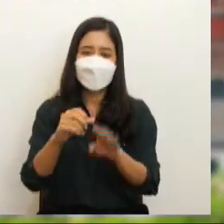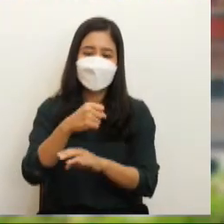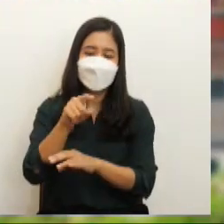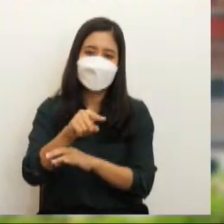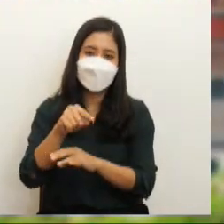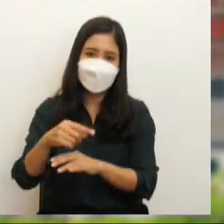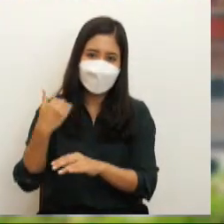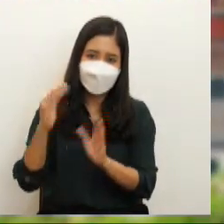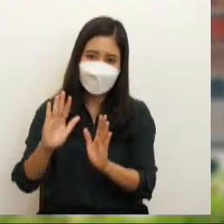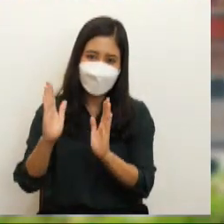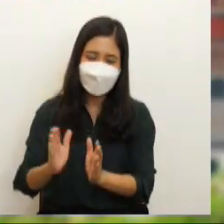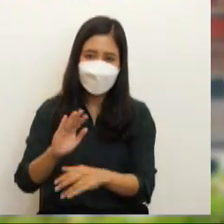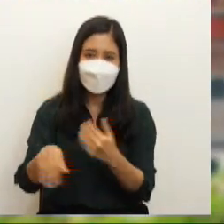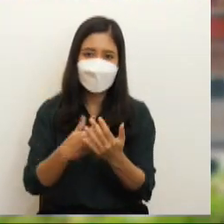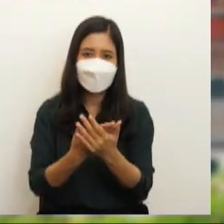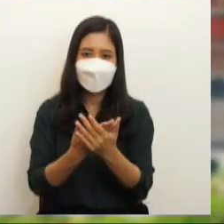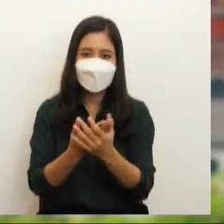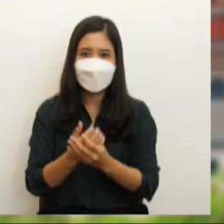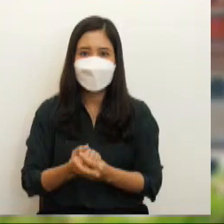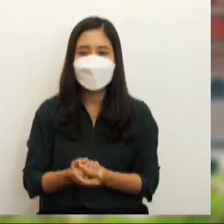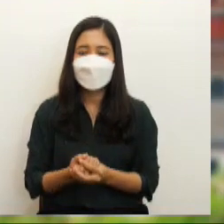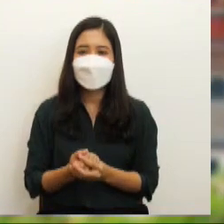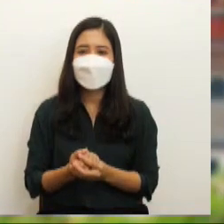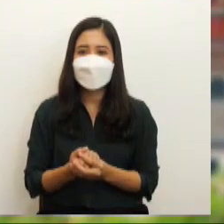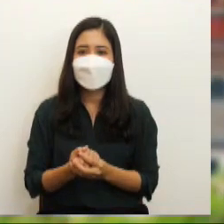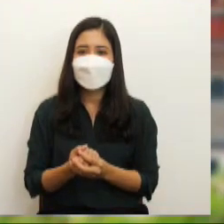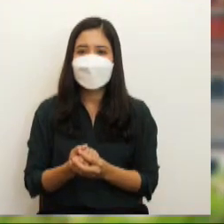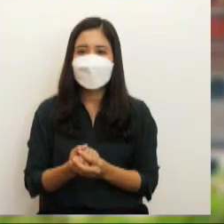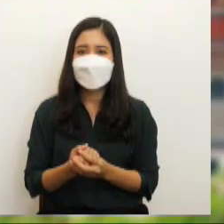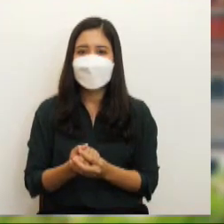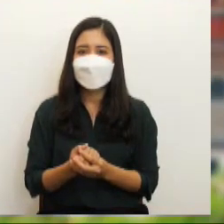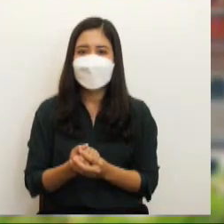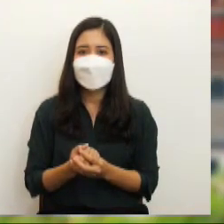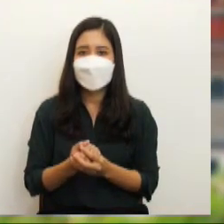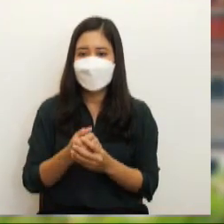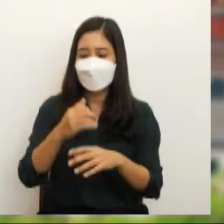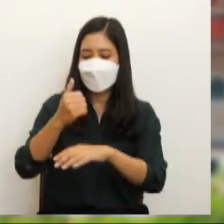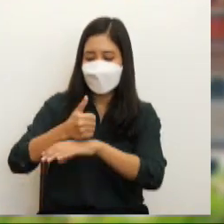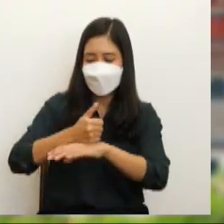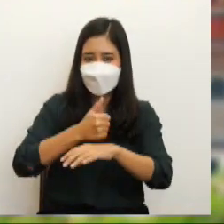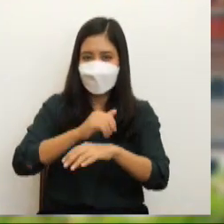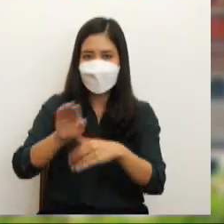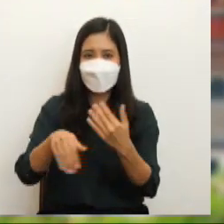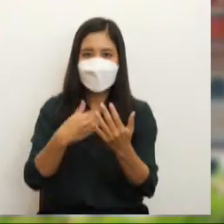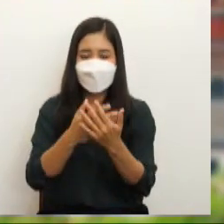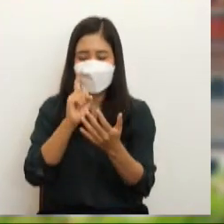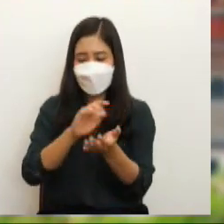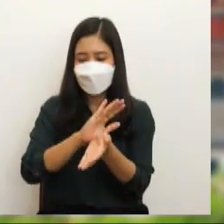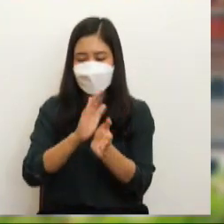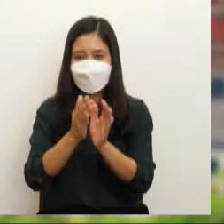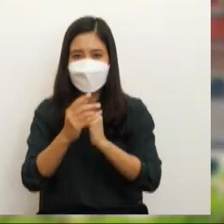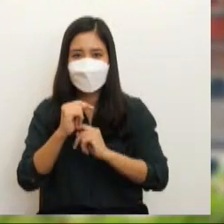เขตพื้นที่สีแดงเข้มนะครับก็อยากให้ทุกคนมั่นใจว่ากระทรวงสาธารณสุขการผู้บริหารทุกคนนะครับทั้งปลัดกระทรวงแล้วก็เลขาธิการ